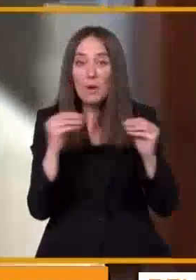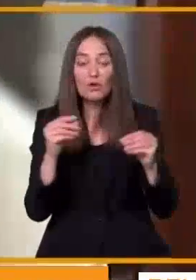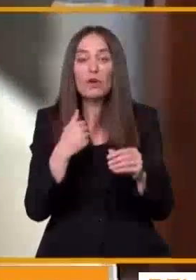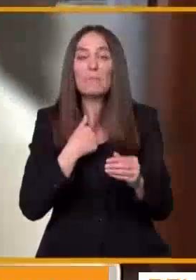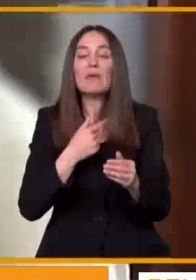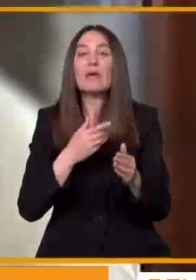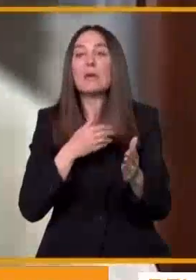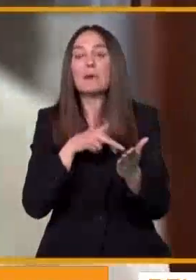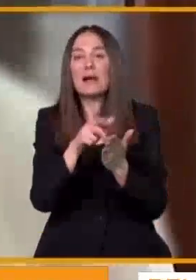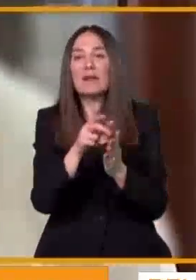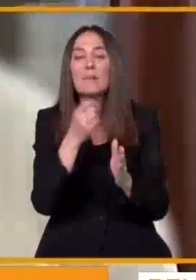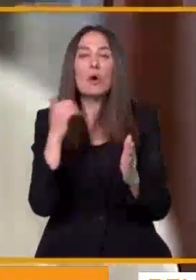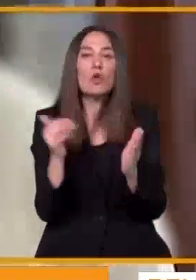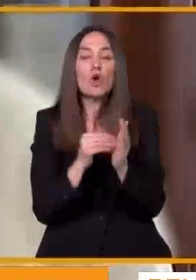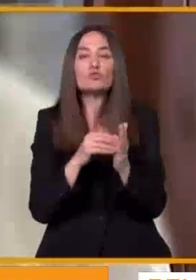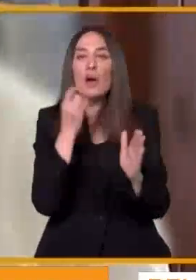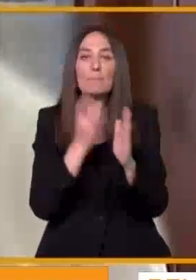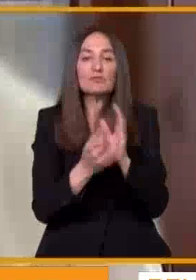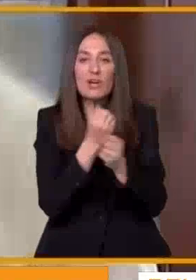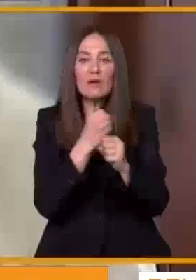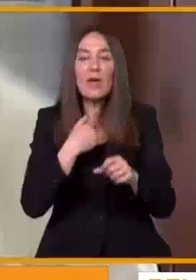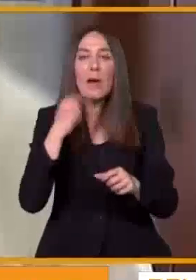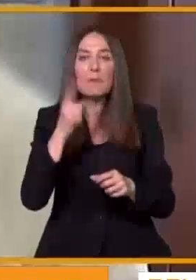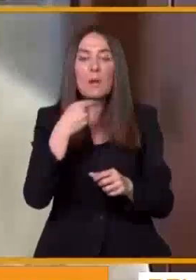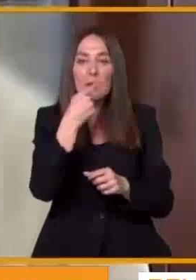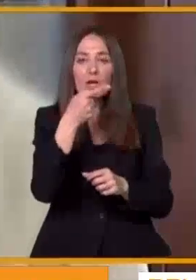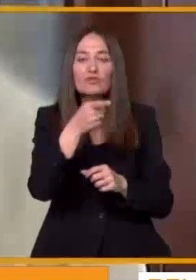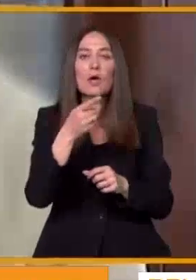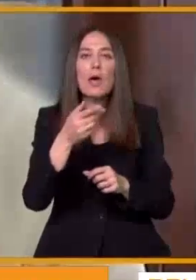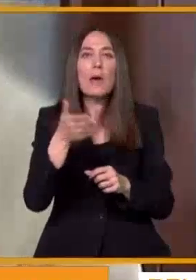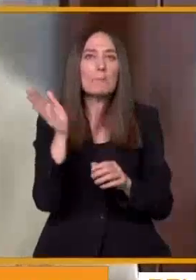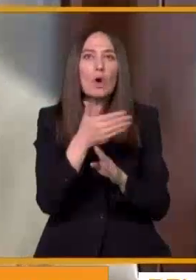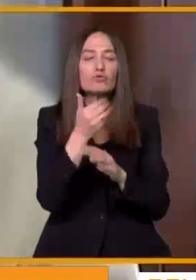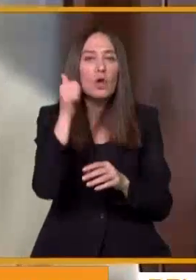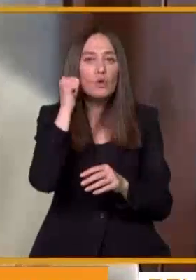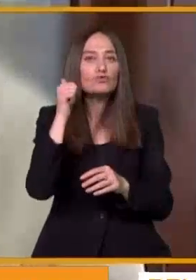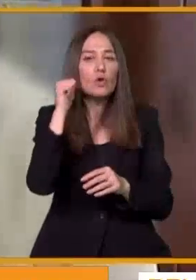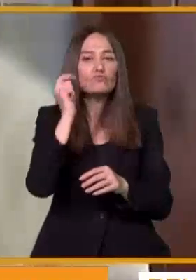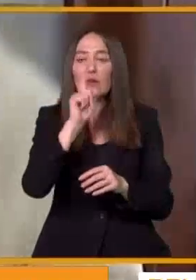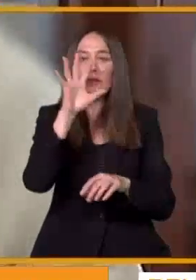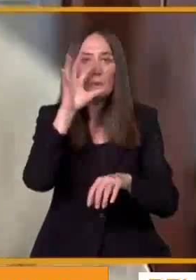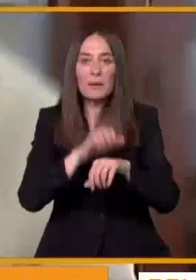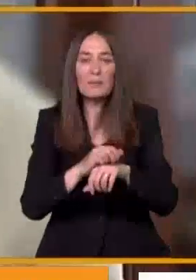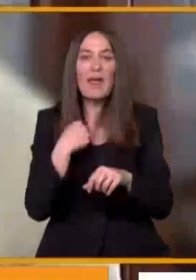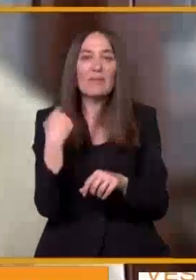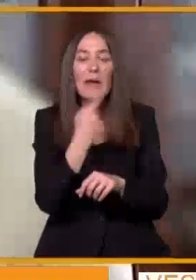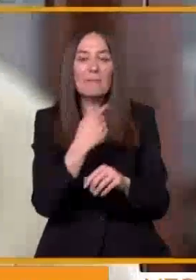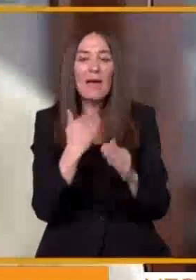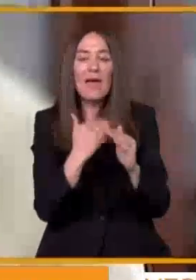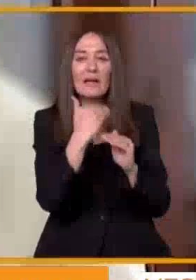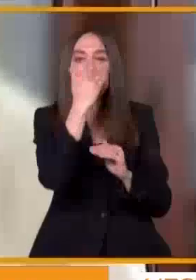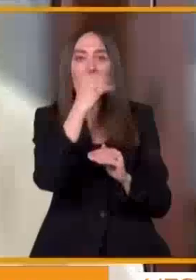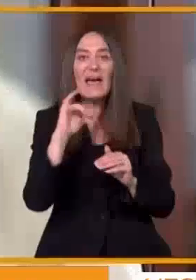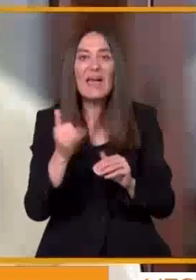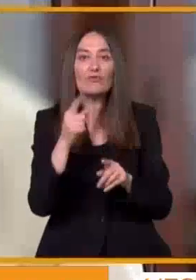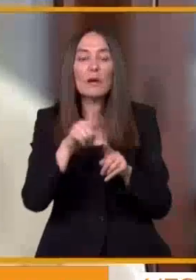još brže da se razvijemo. Moram da vam kažem, Filipe, samo da ne zaboravite, nekako je to prošlo juče, da ljudi nisu primetili. Nama je stopa rasta u januaru